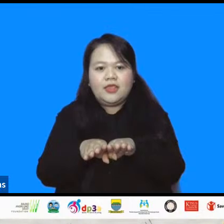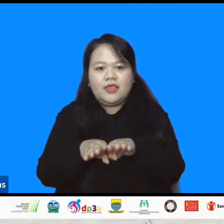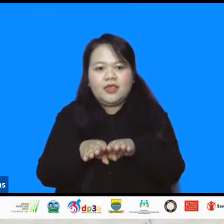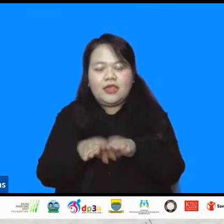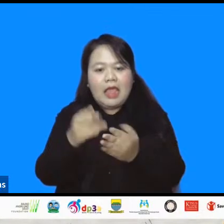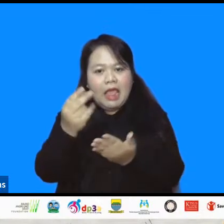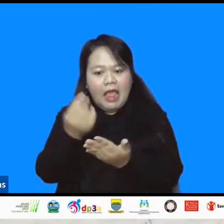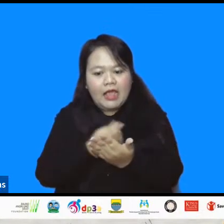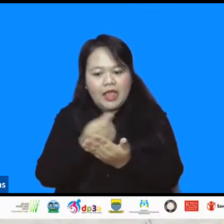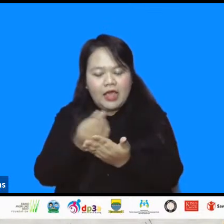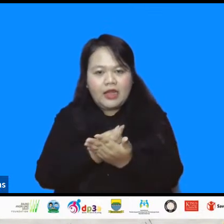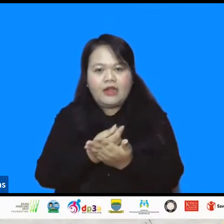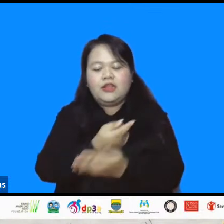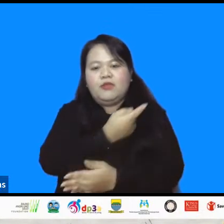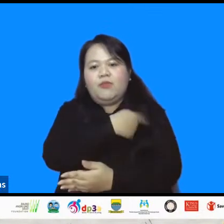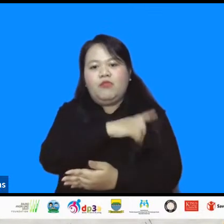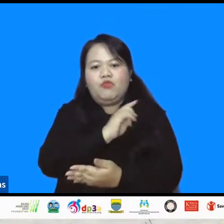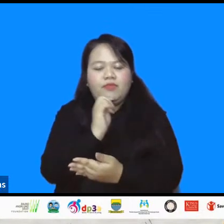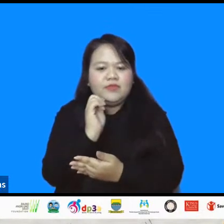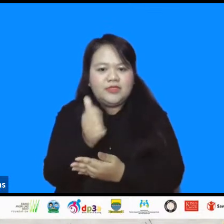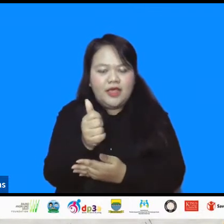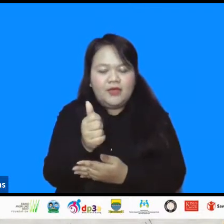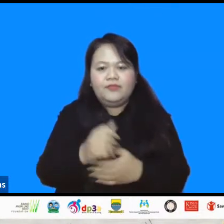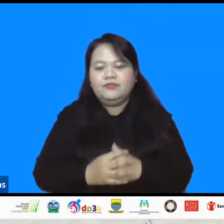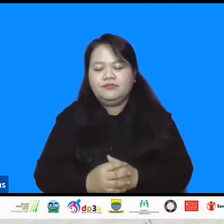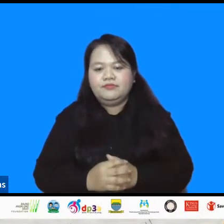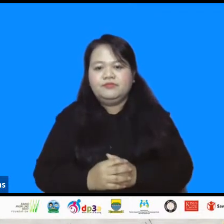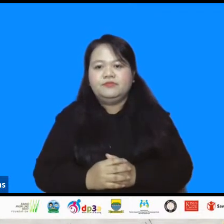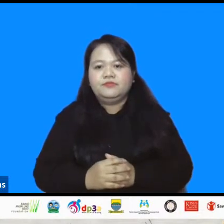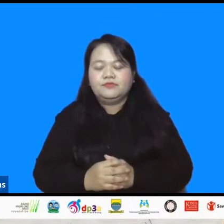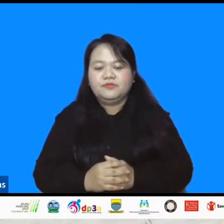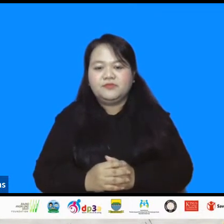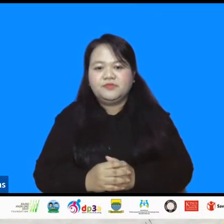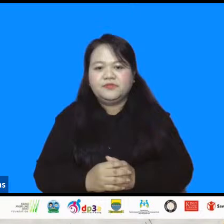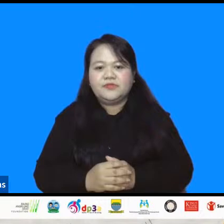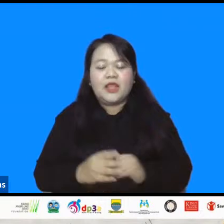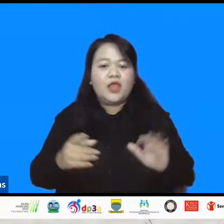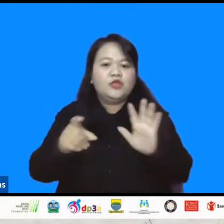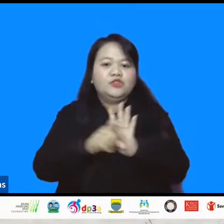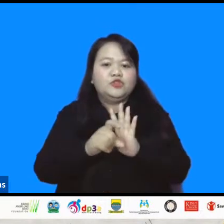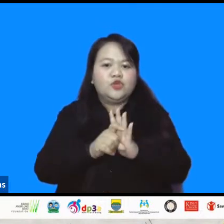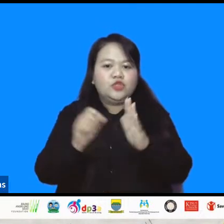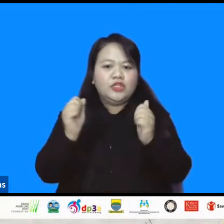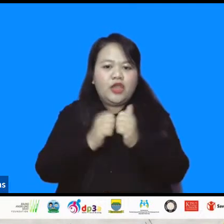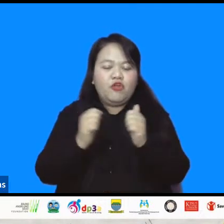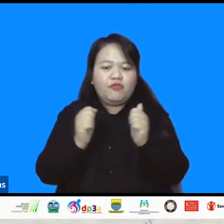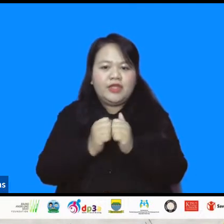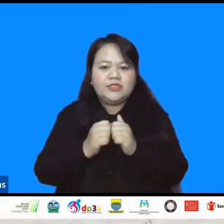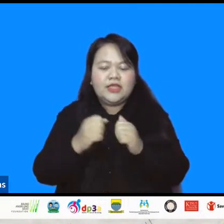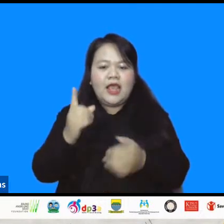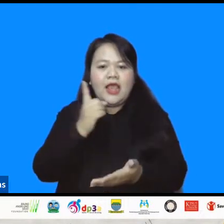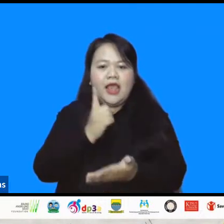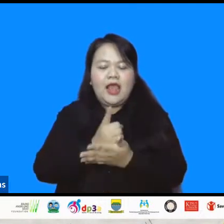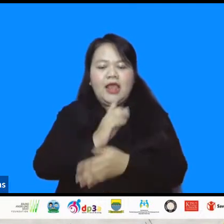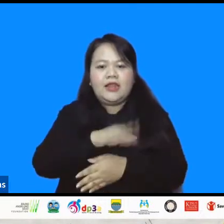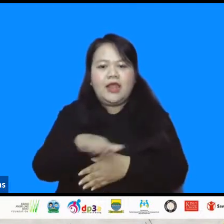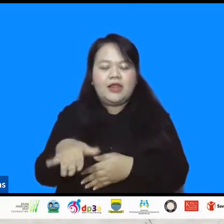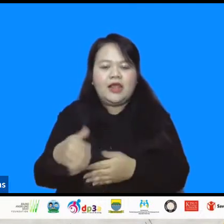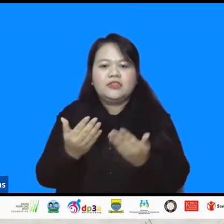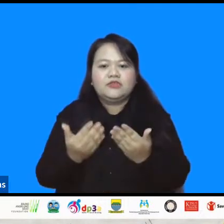penganggaran kami gitu ya. Nanti apakah itu tadi diantaranya contohnya konvensi hak anak lah itu